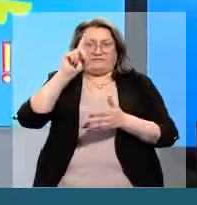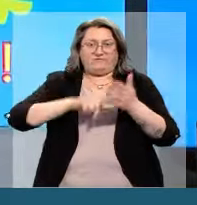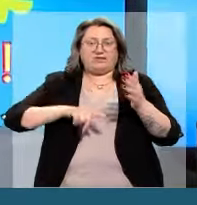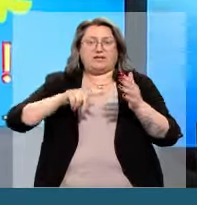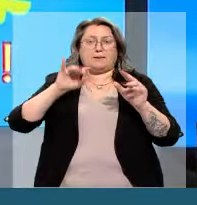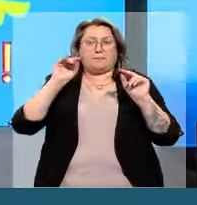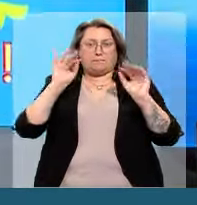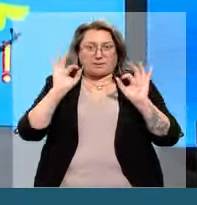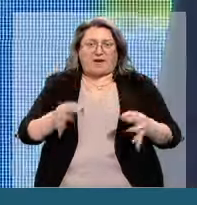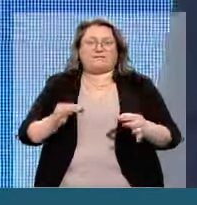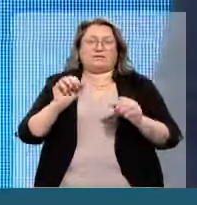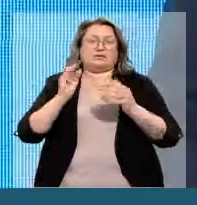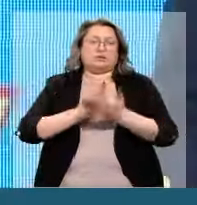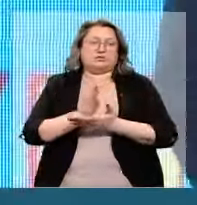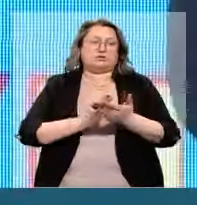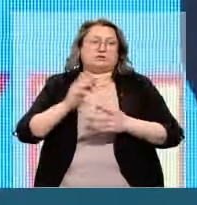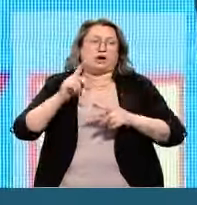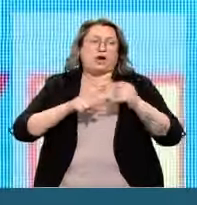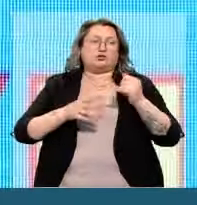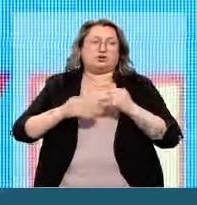правдой служить Отечеству.